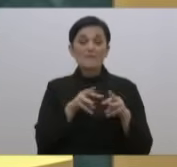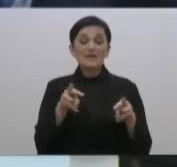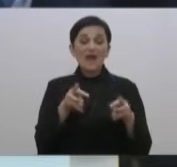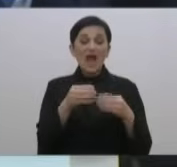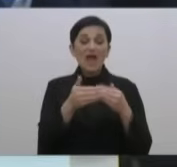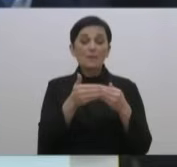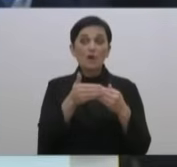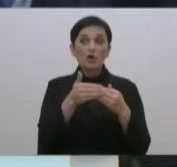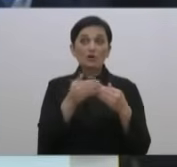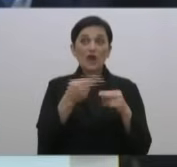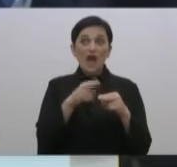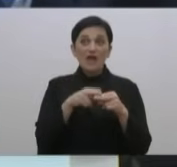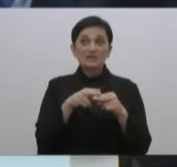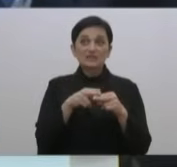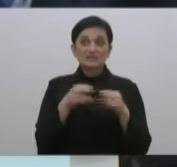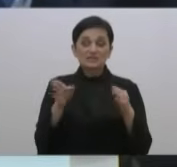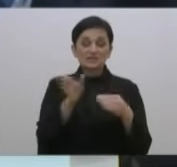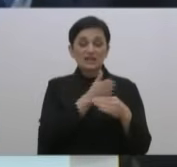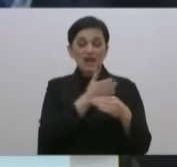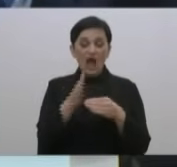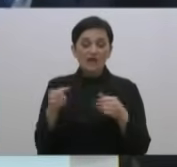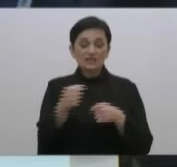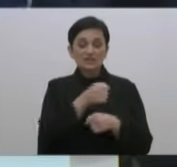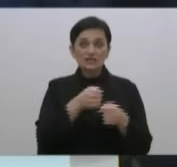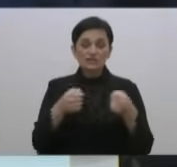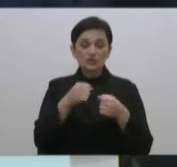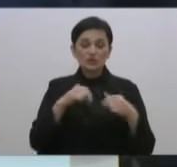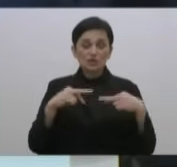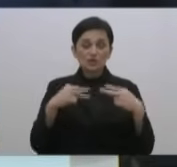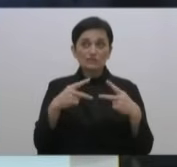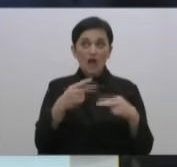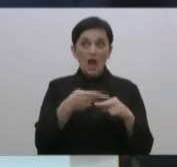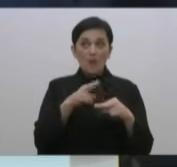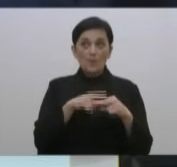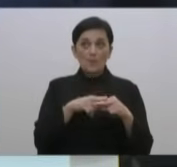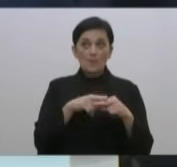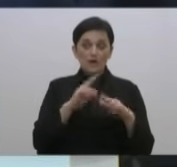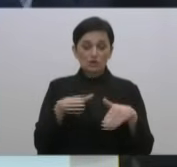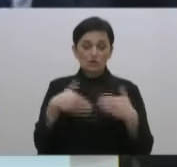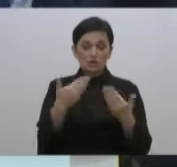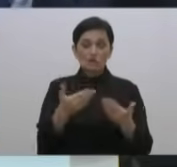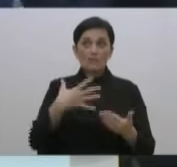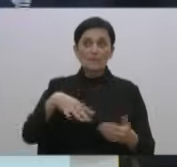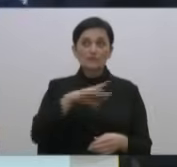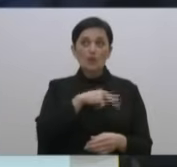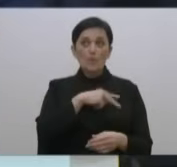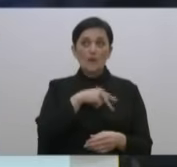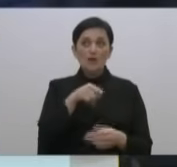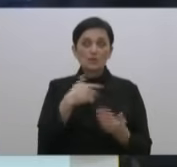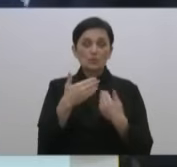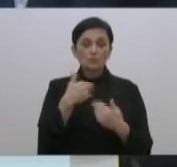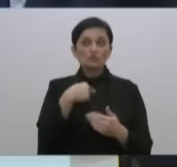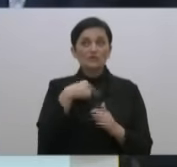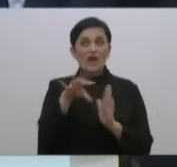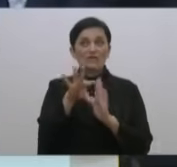premierobamde Ai ez gadalageba, am tsulilebam, am tsarmodgenilma shetavazebam sakartvelos parlamentis mimart rom